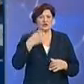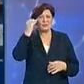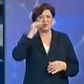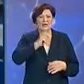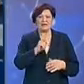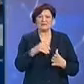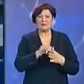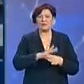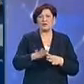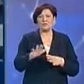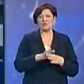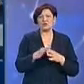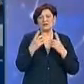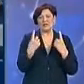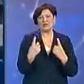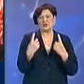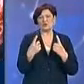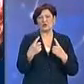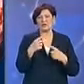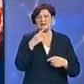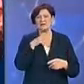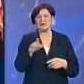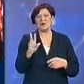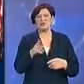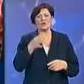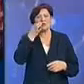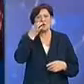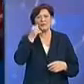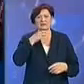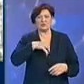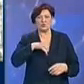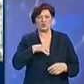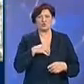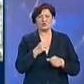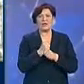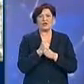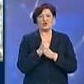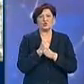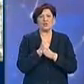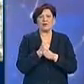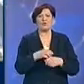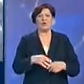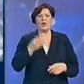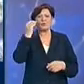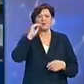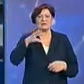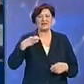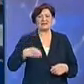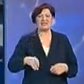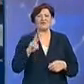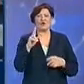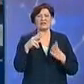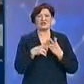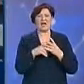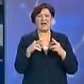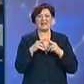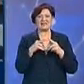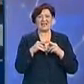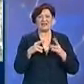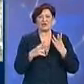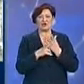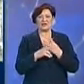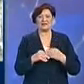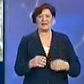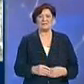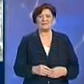prepustiti malodušnost i beznadžu, da moramo sačuvati obraz i dušu kao svetinju, poručio Novom Sadu sin Vojslava Šešelja, Aleksandar Šešelj.